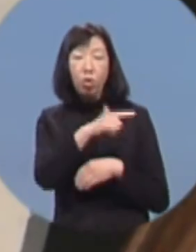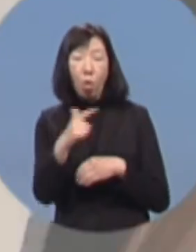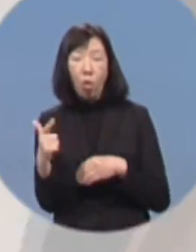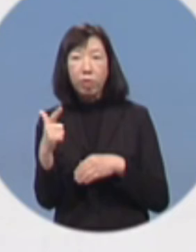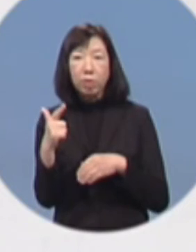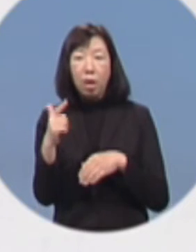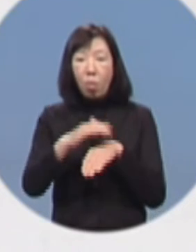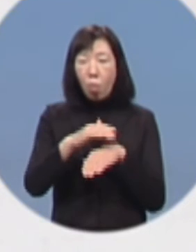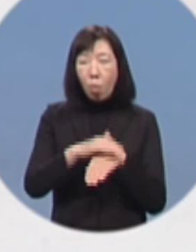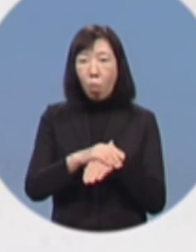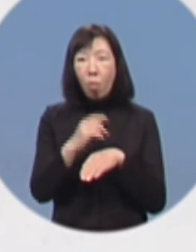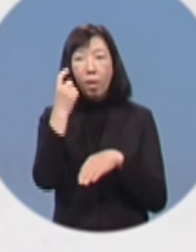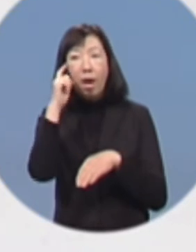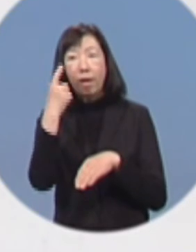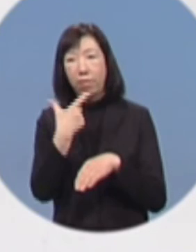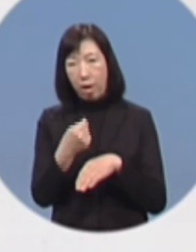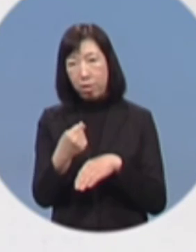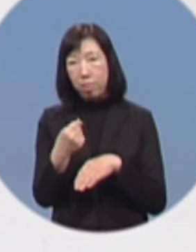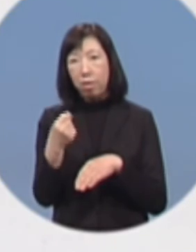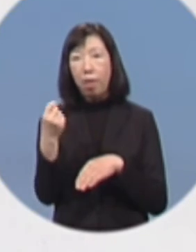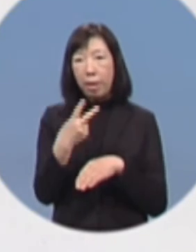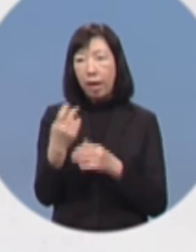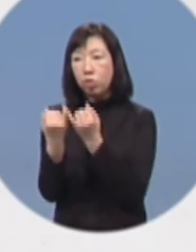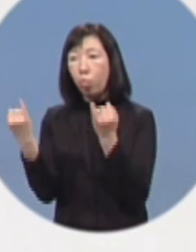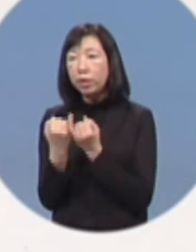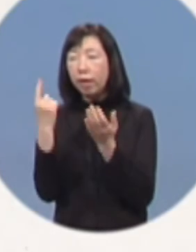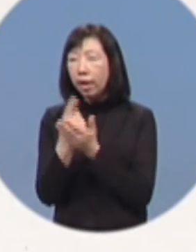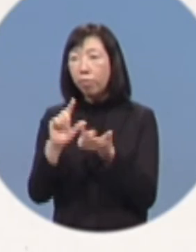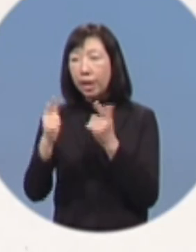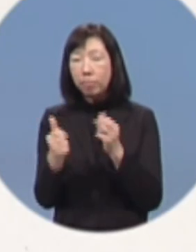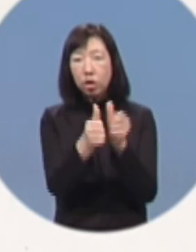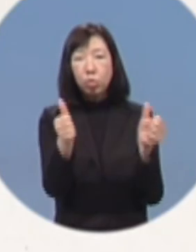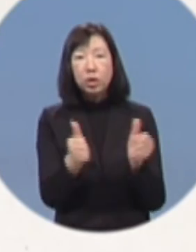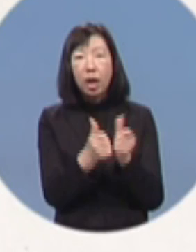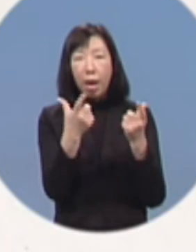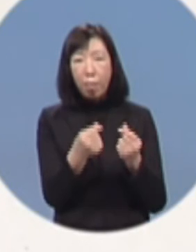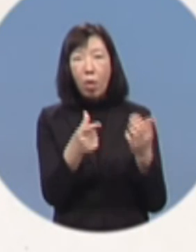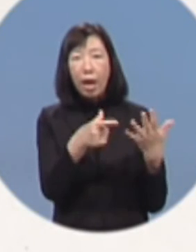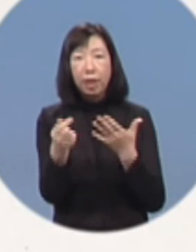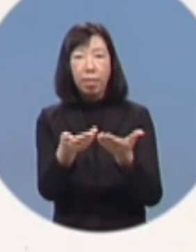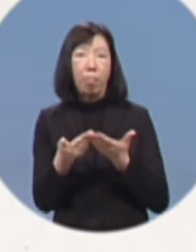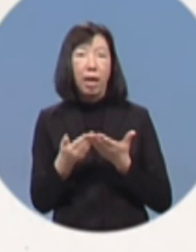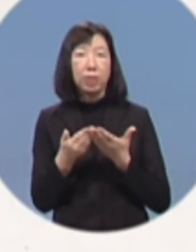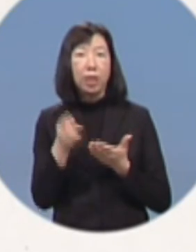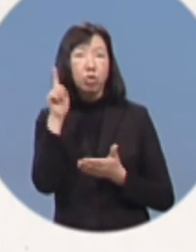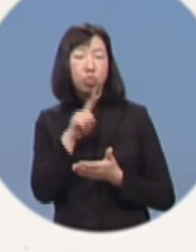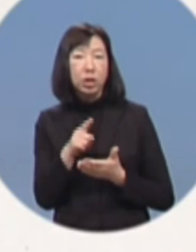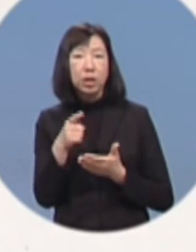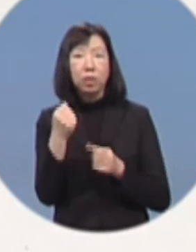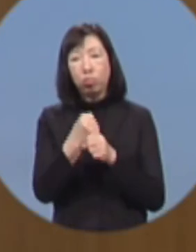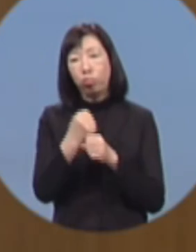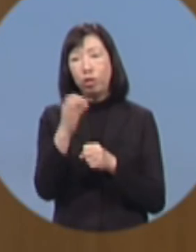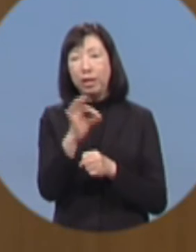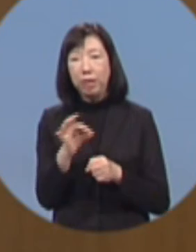用途を見つけていきたいと思いますし、女性ばかりではなくて男性にも手に取っていただきやすいような作